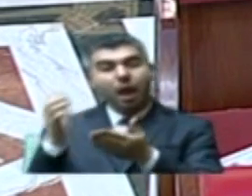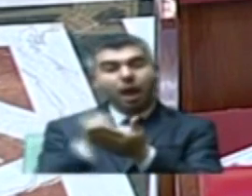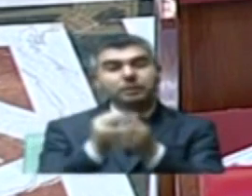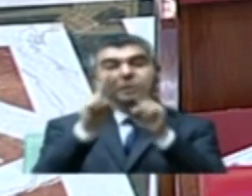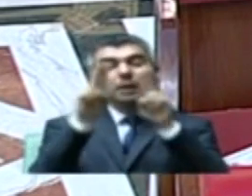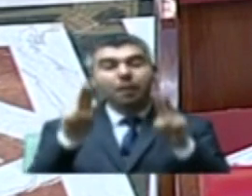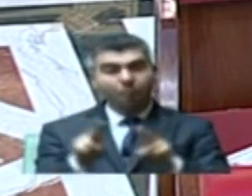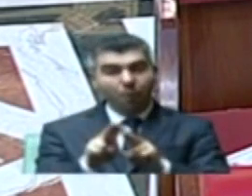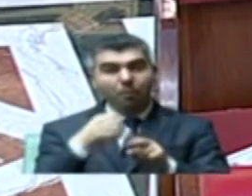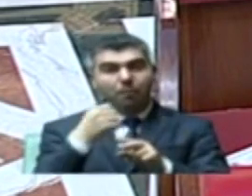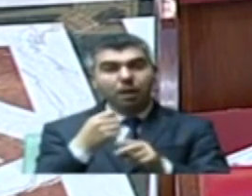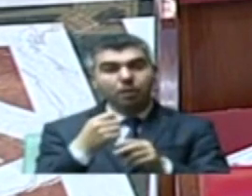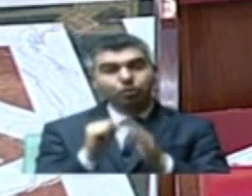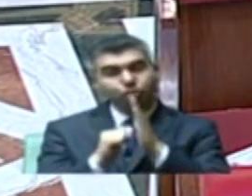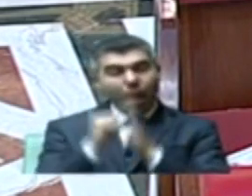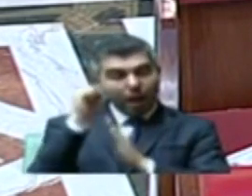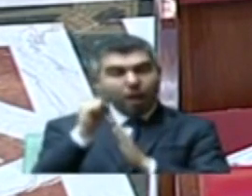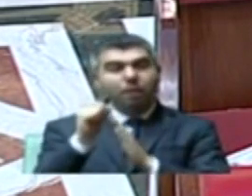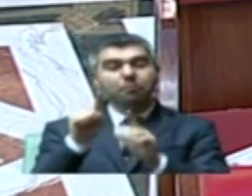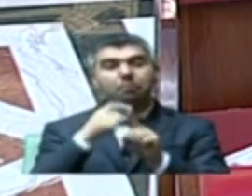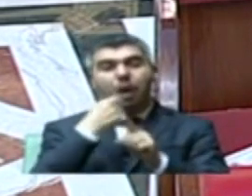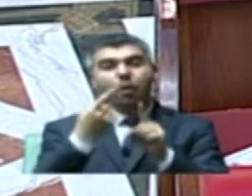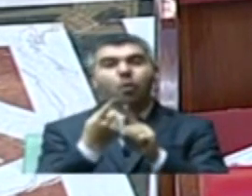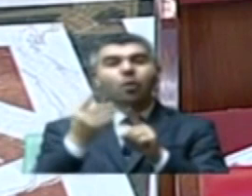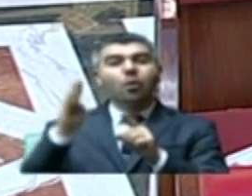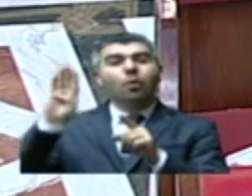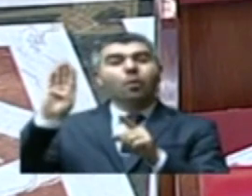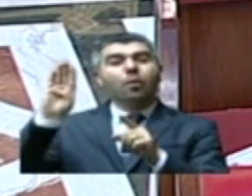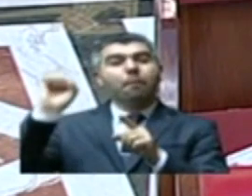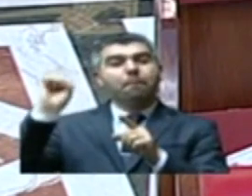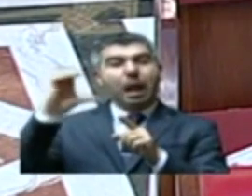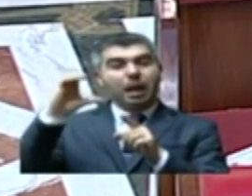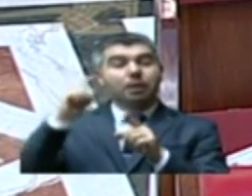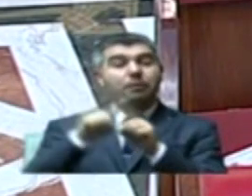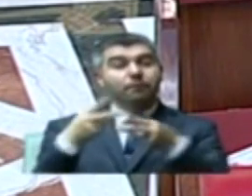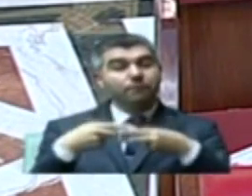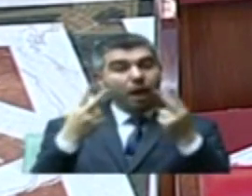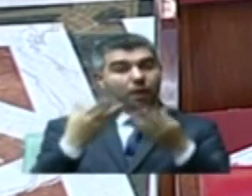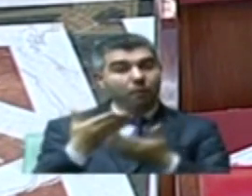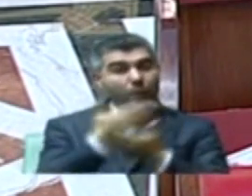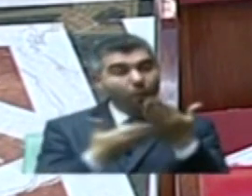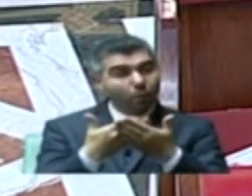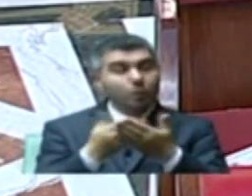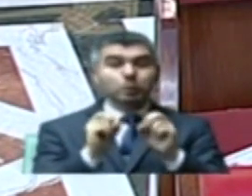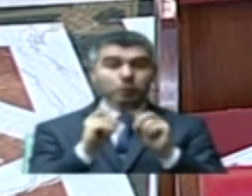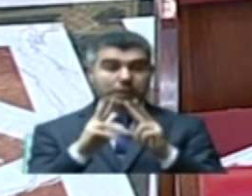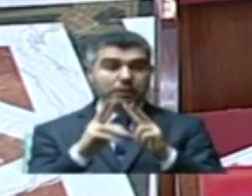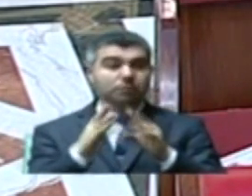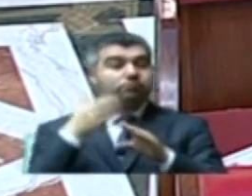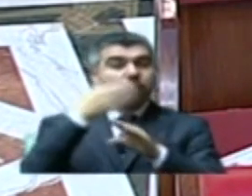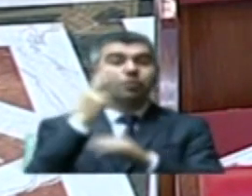الحق في التعليم الجامعي. اذا دائما كيتطرح هذه القضيه ديال واش كل واحد غادي يولج